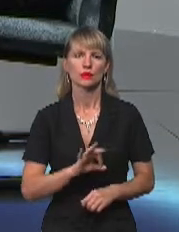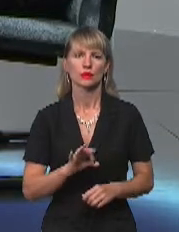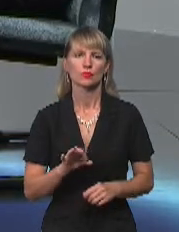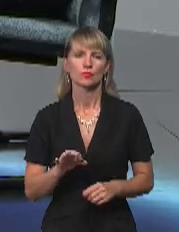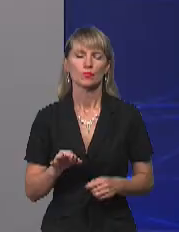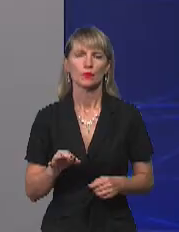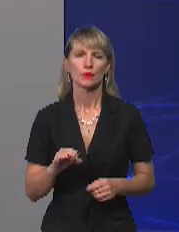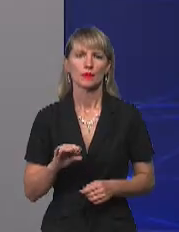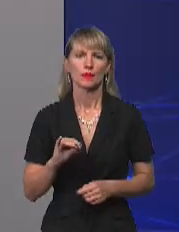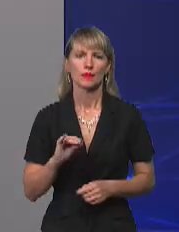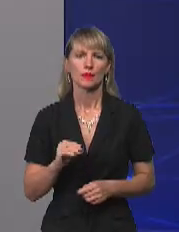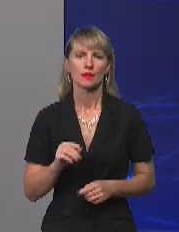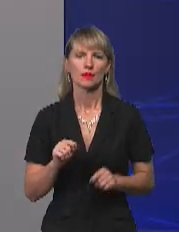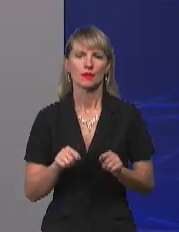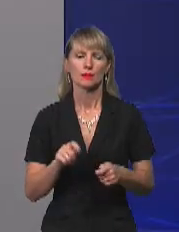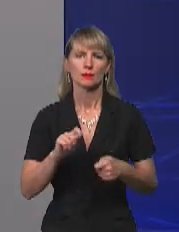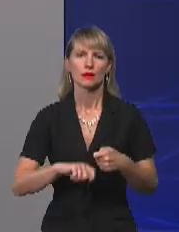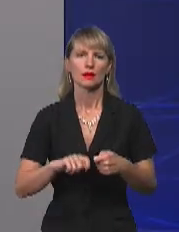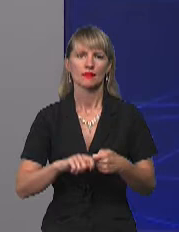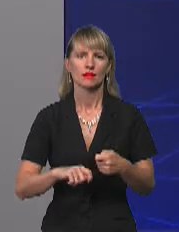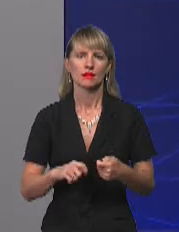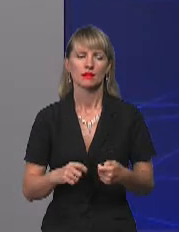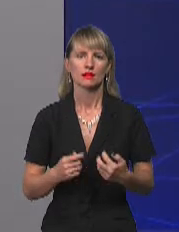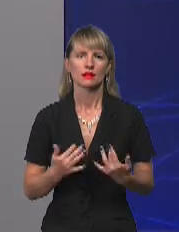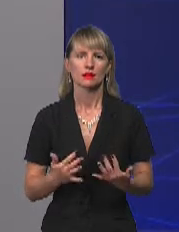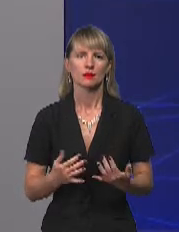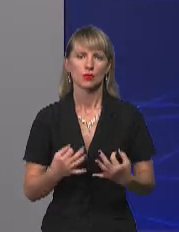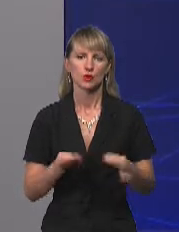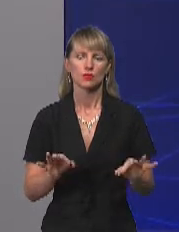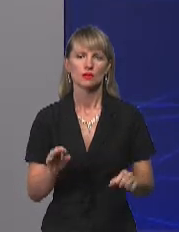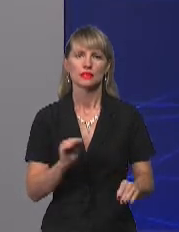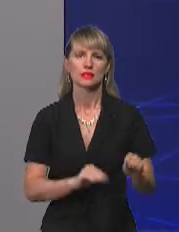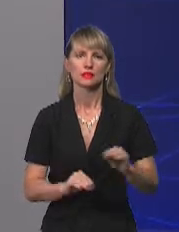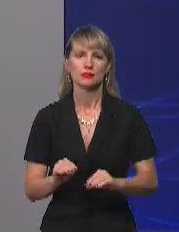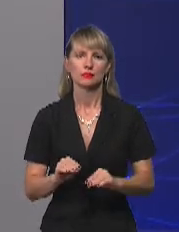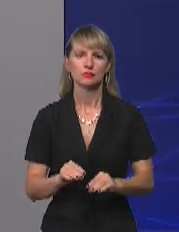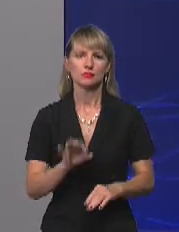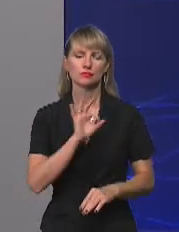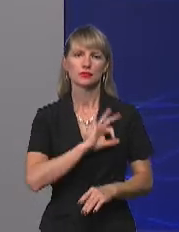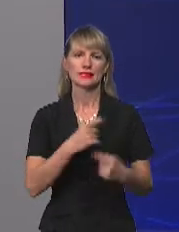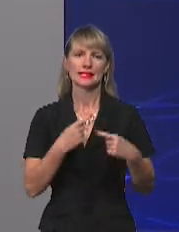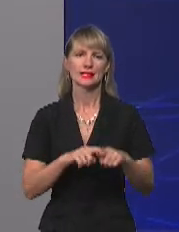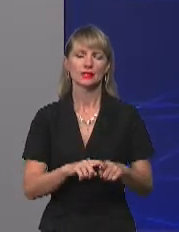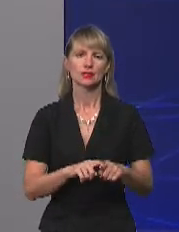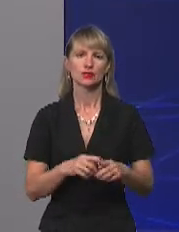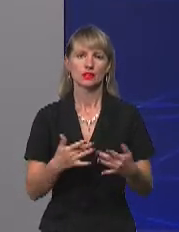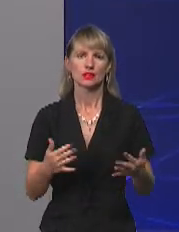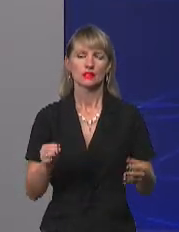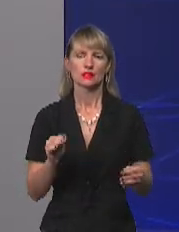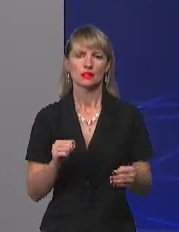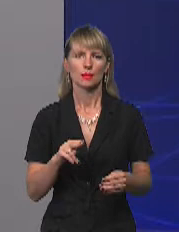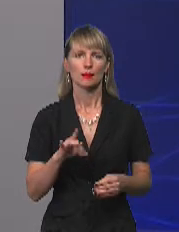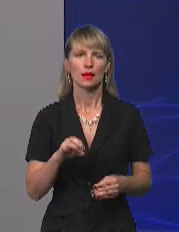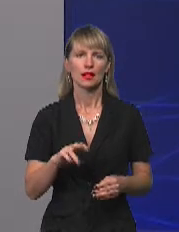чи іншого володіння особи, перевірка, дотримання вимог дозвільної системи, застосування технічних приладів,